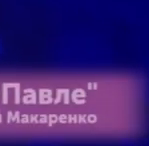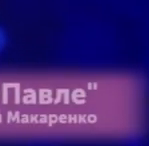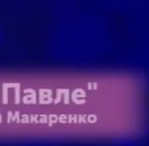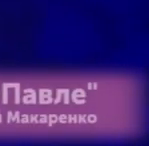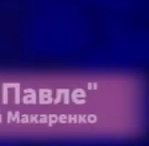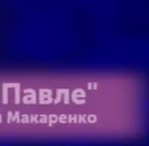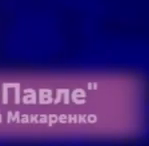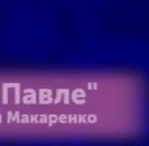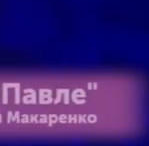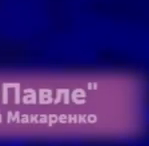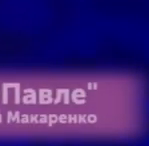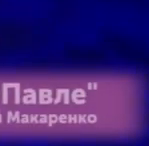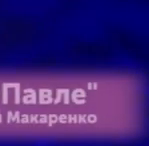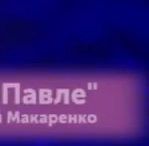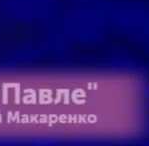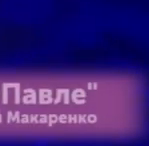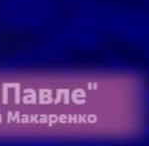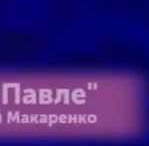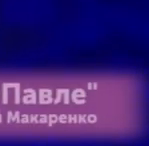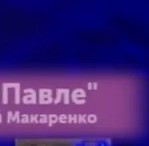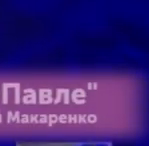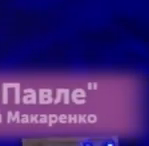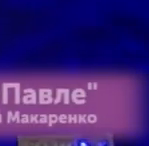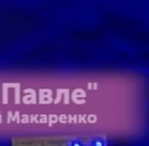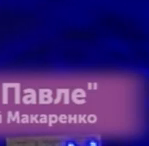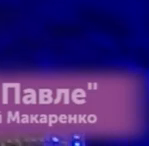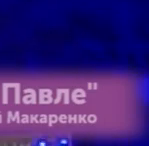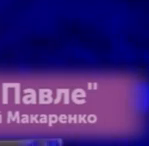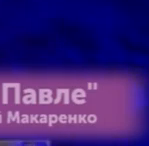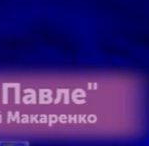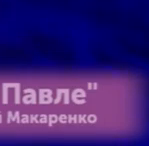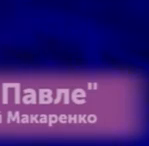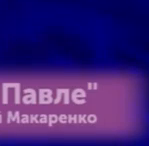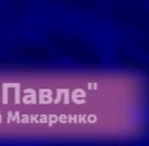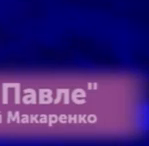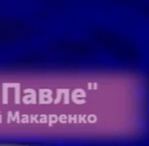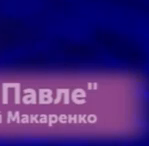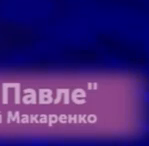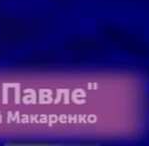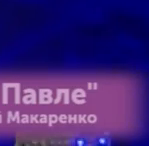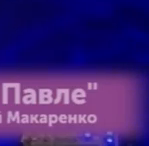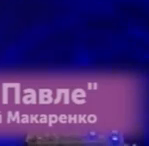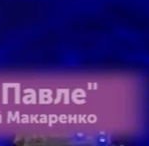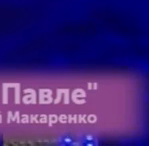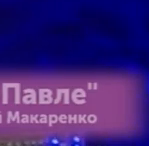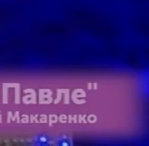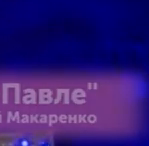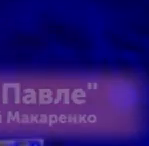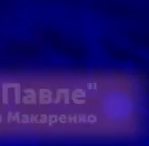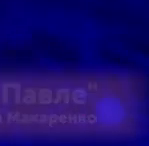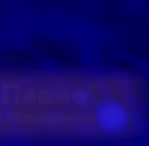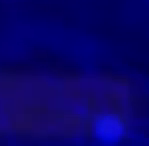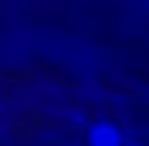Половини літочка немає, а сонечко вгору йде та